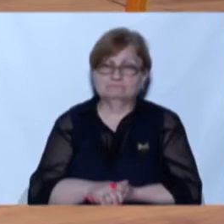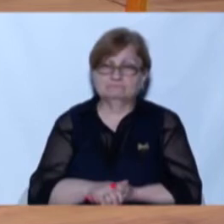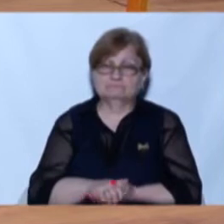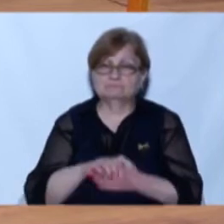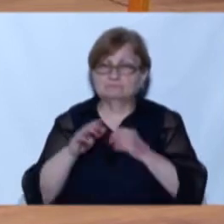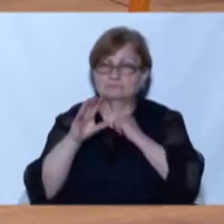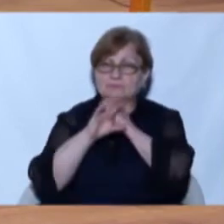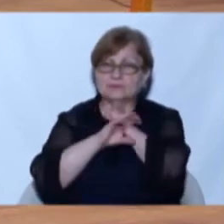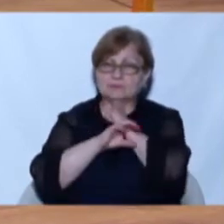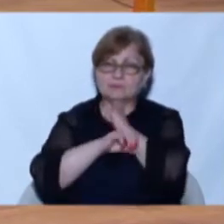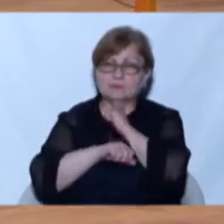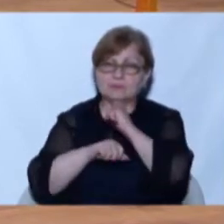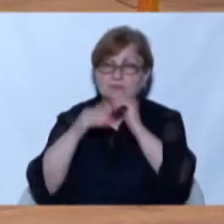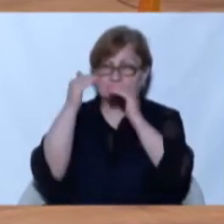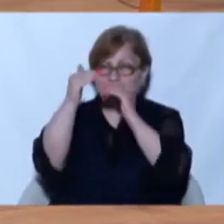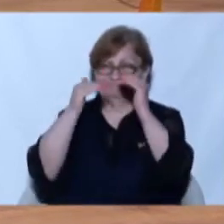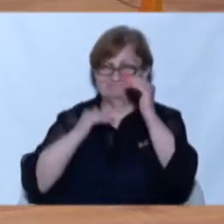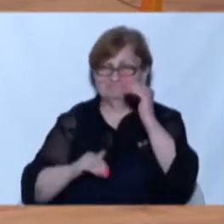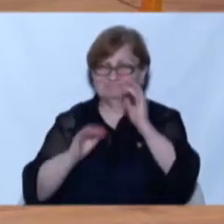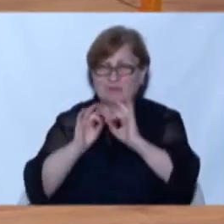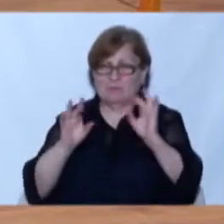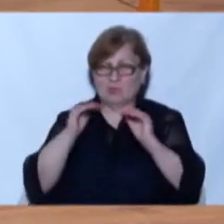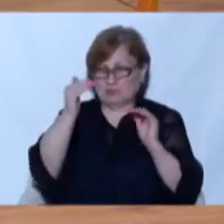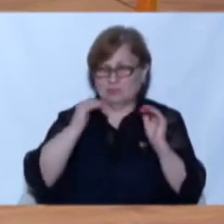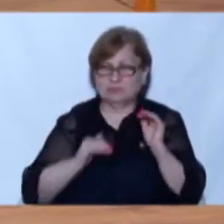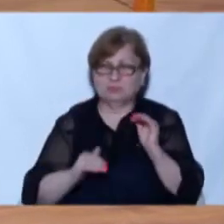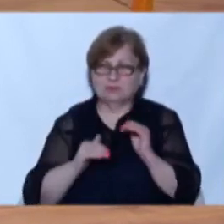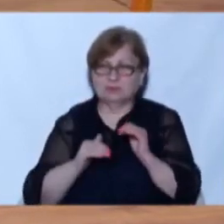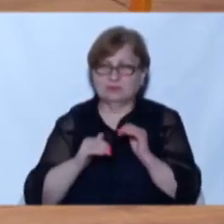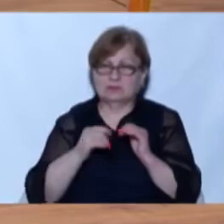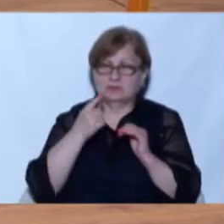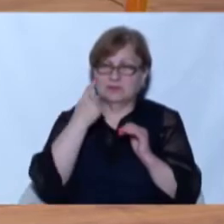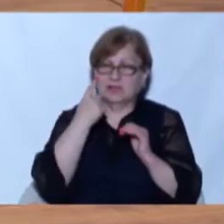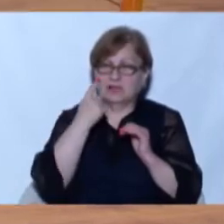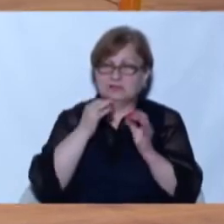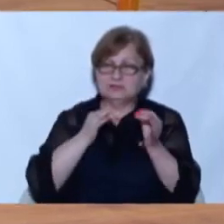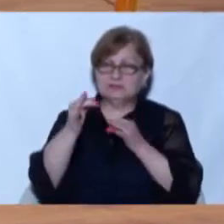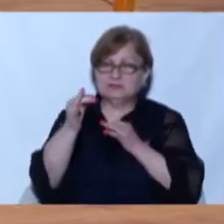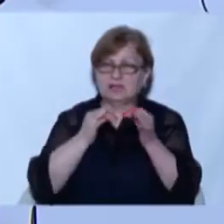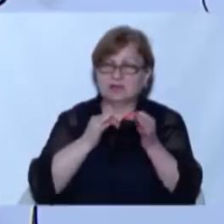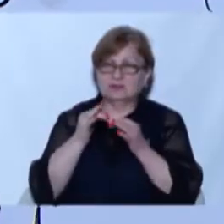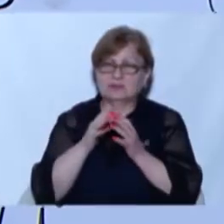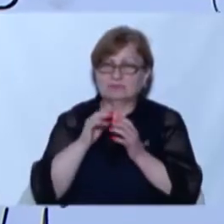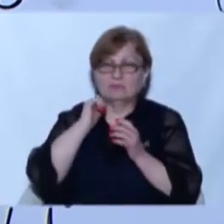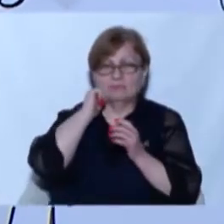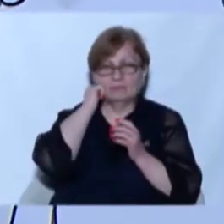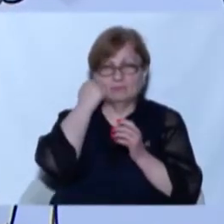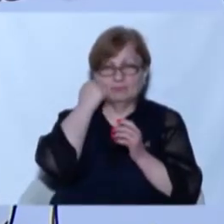ბოლო ნაწილისკენ ავტორი იხსენებს ერთ დიალოგს